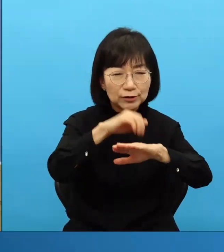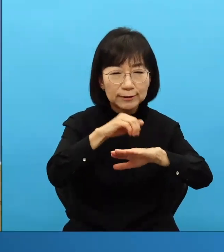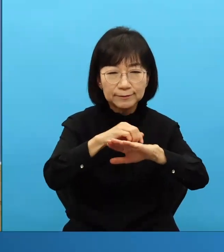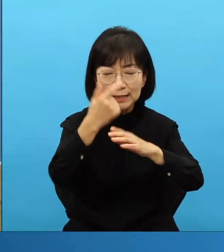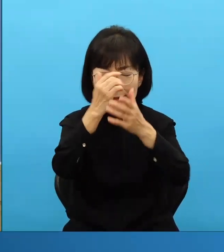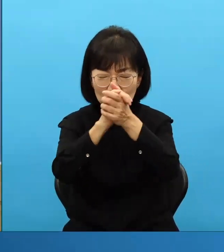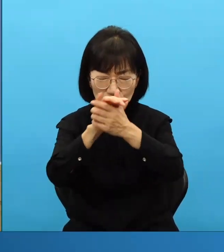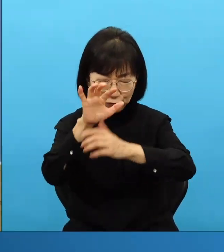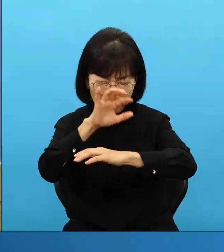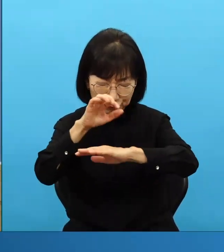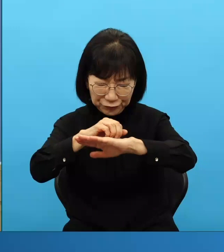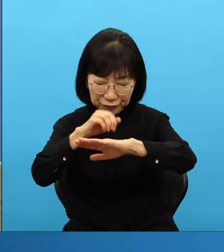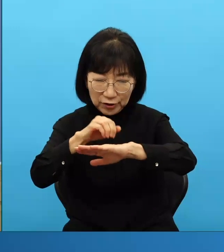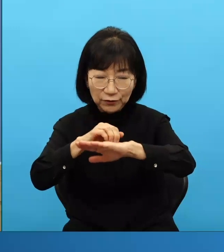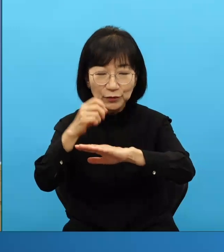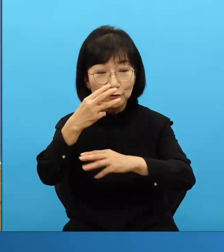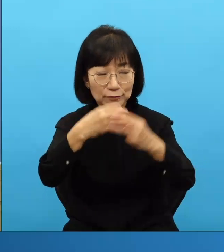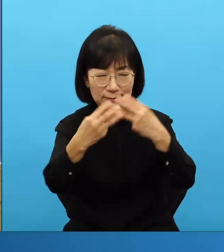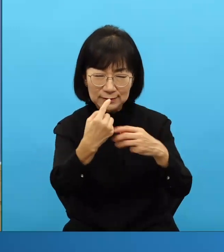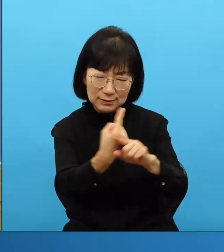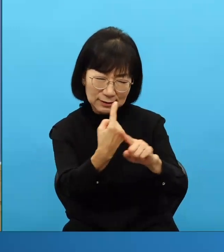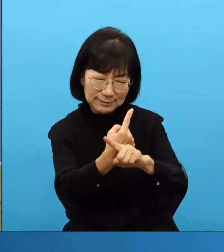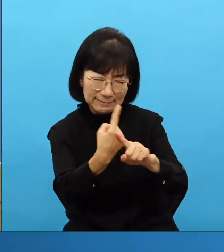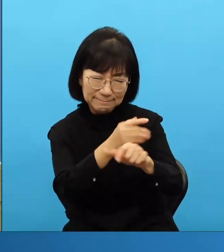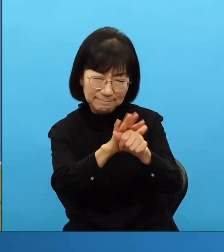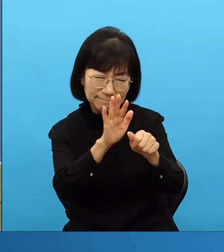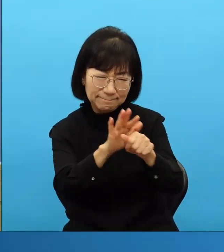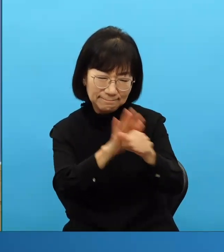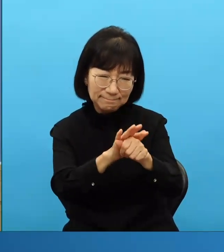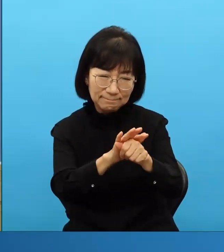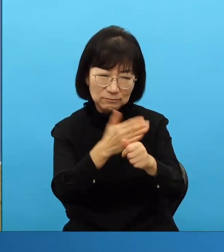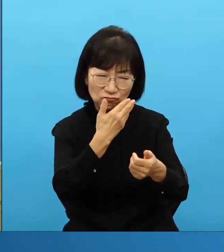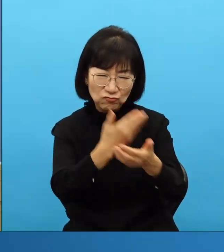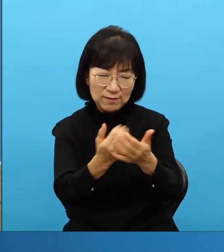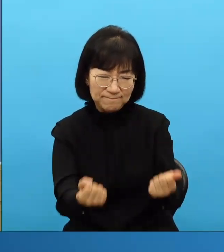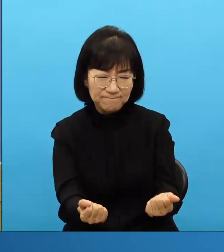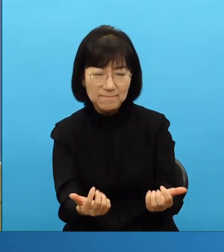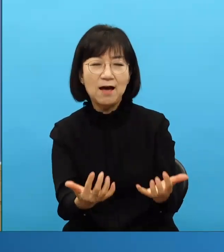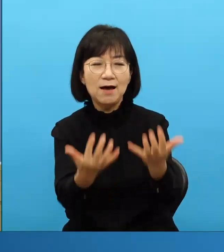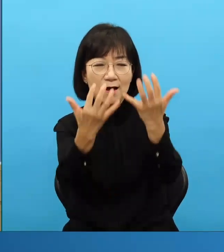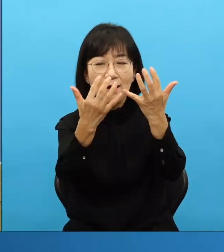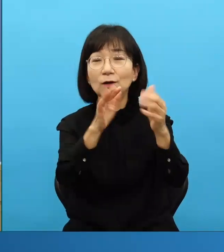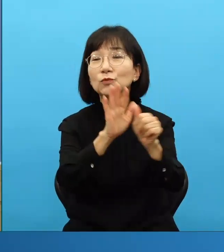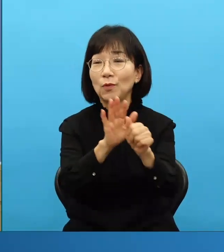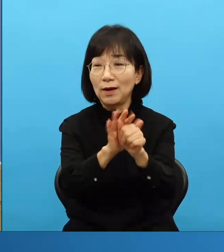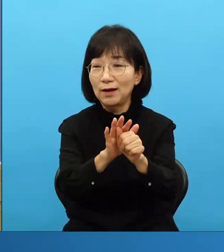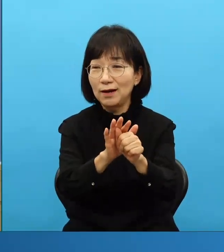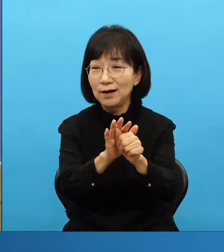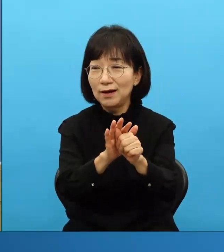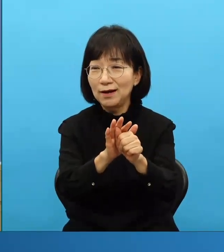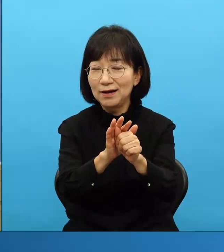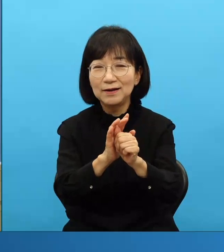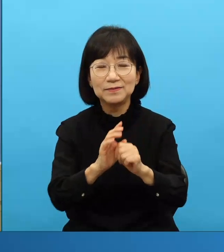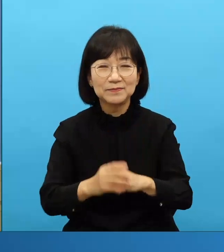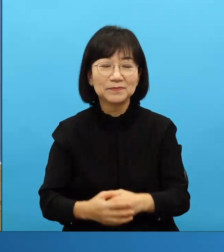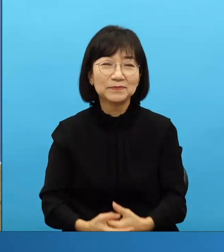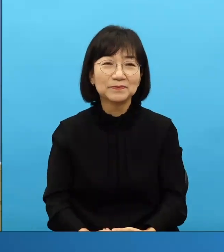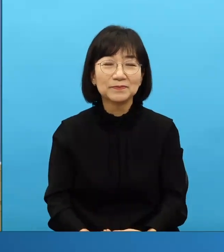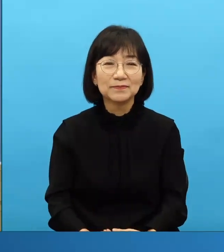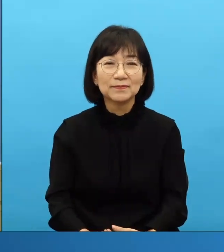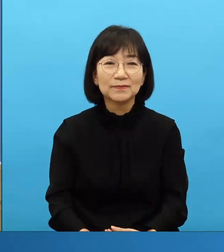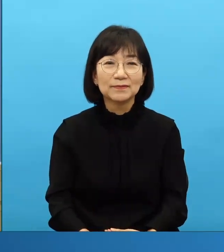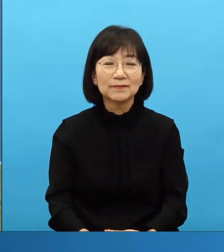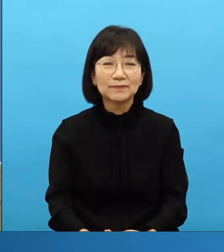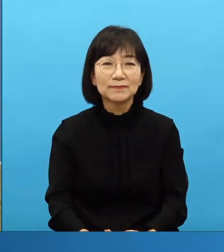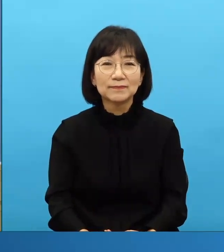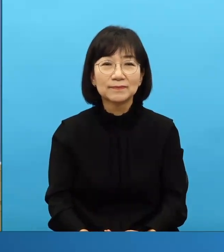세우자 그 말이죠. It is a time to really help our remnants focus on God, to really help them heal and train inside of His Word. 예, 하나님이 주신